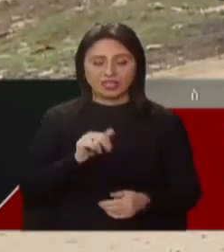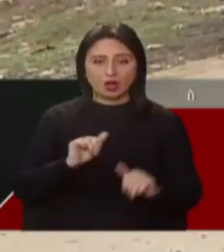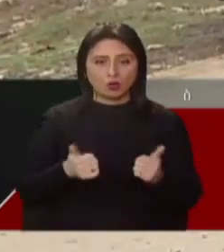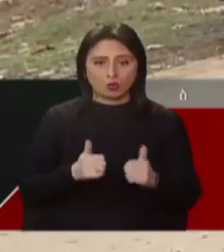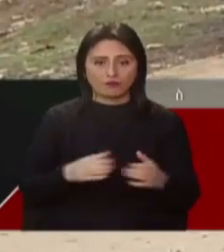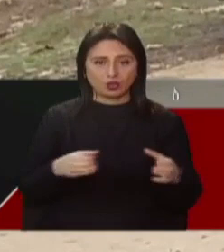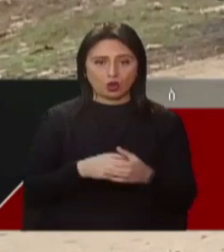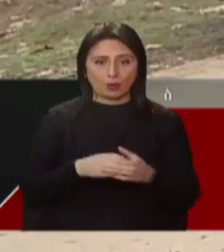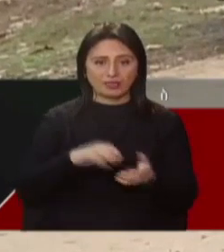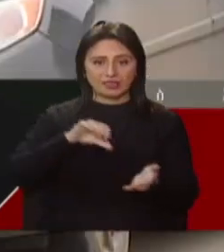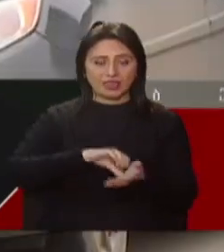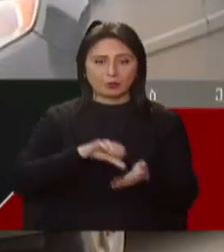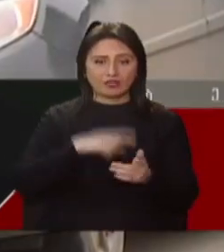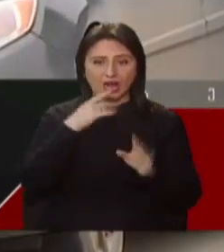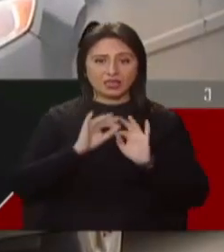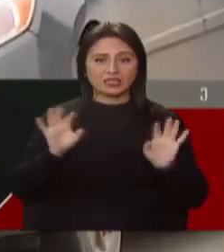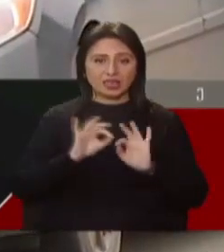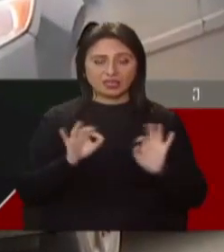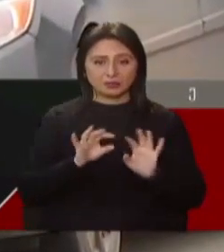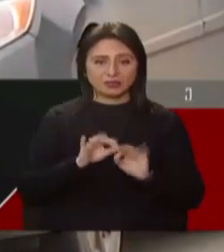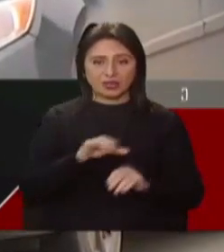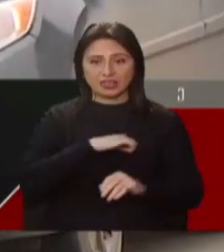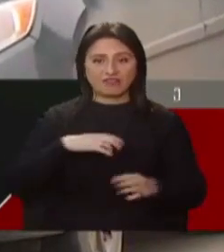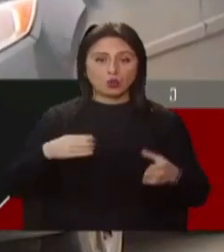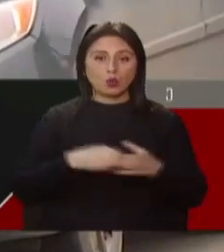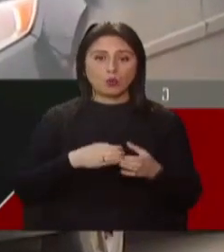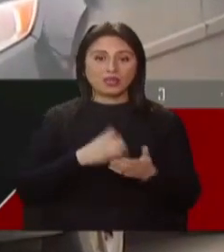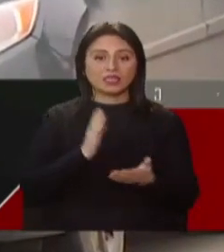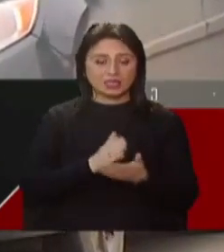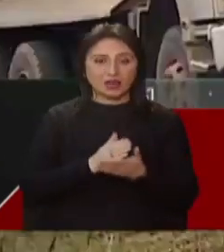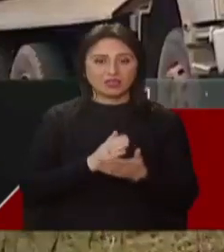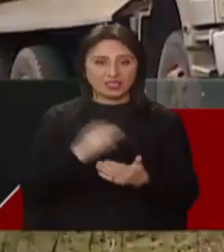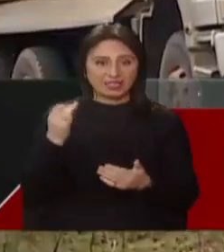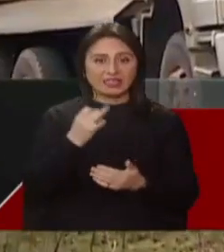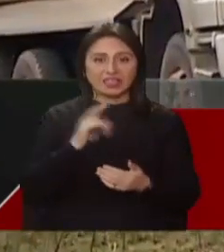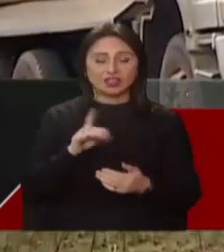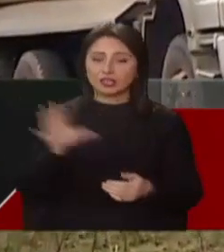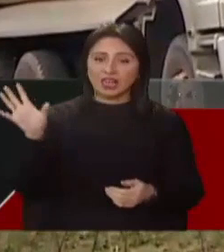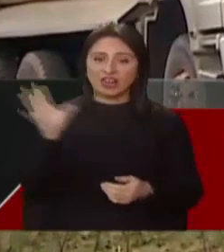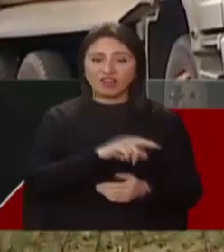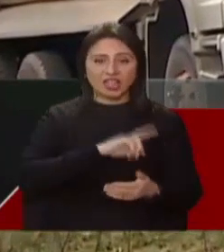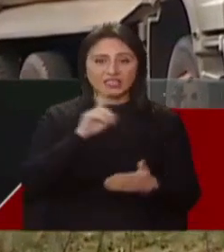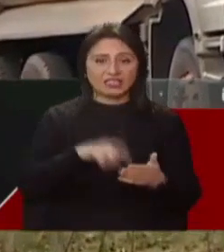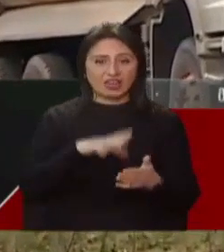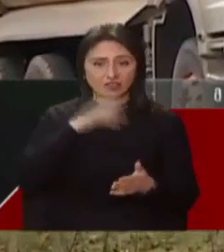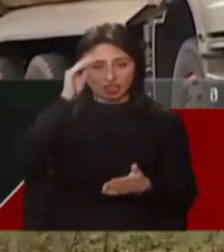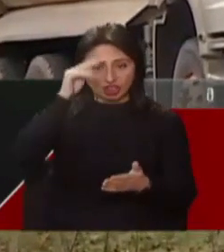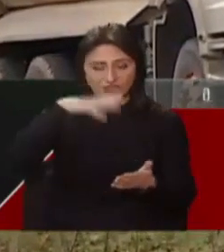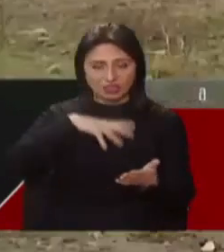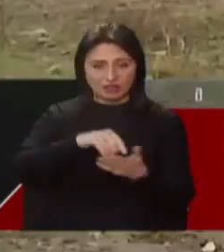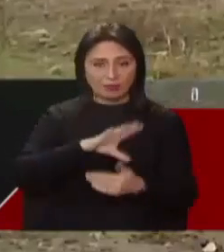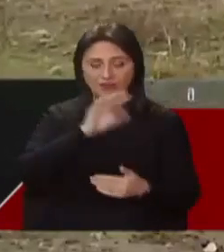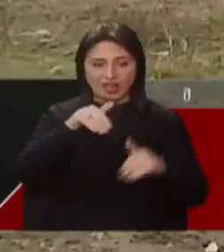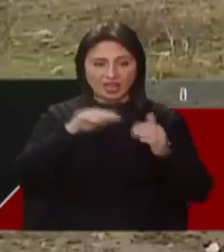როგორც კომპანიის წარმომადგენელი აცხადებს, თავად კომპანიას აქვს ინტერესი, რომ ყველა საკითხი იყოს შესწავლილი და